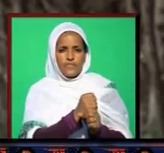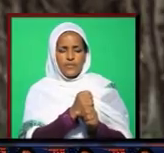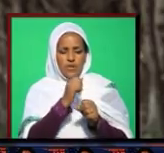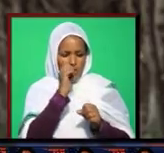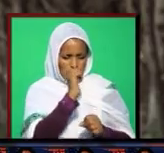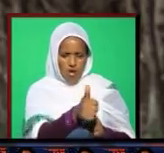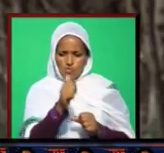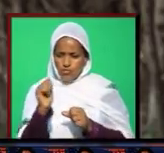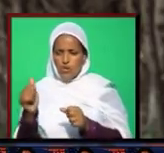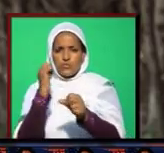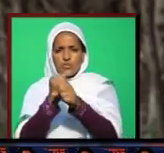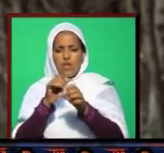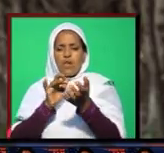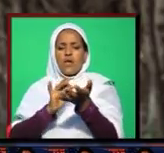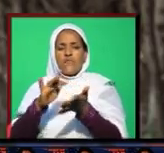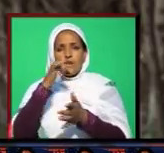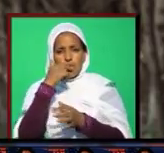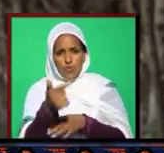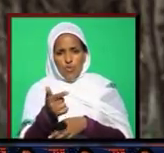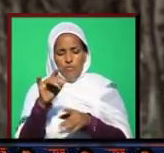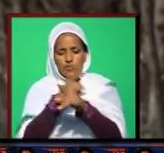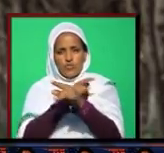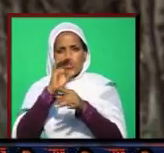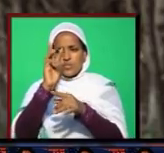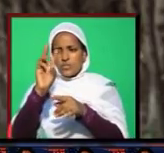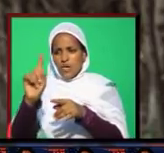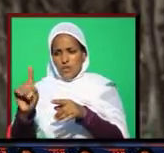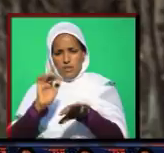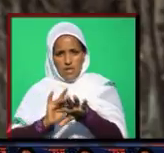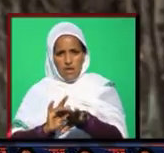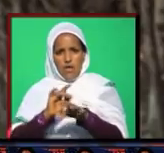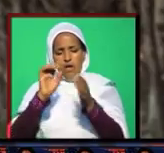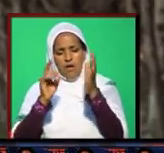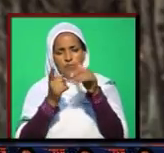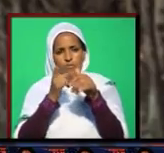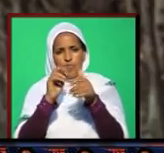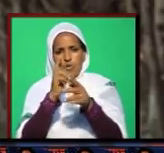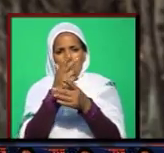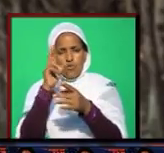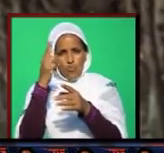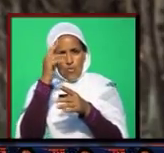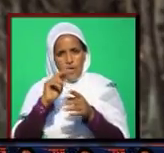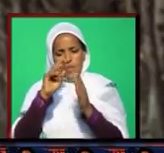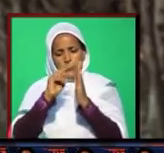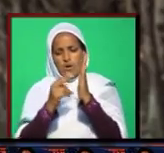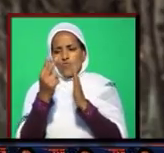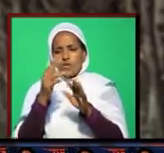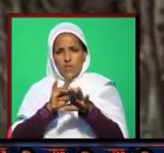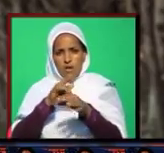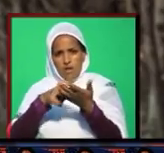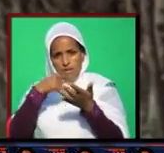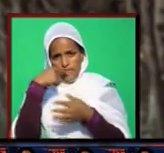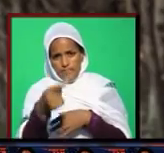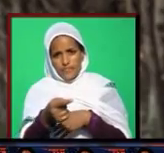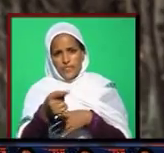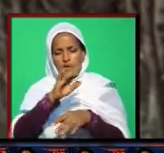ዳዊትም መዝሙር 61 በአንደኛ ማነው በሮሜ ምዕራፍ 2ም የተነገረውን ወይ ፈዲዮ ለሁሉ በከመ ምግባሩ ለሁሉም እንደየስራው ይከፍለዋል